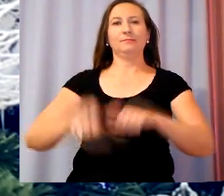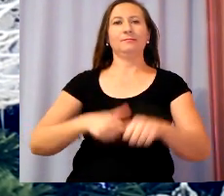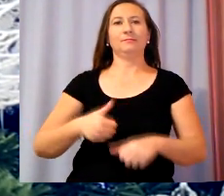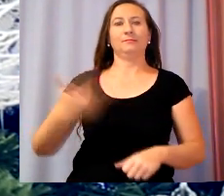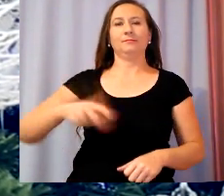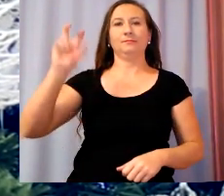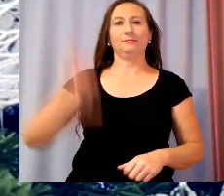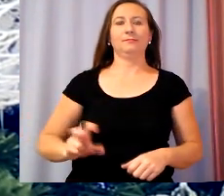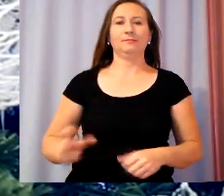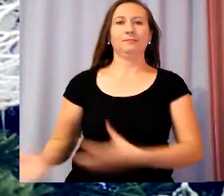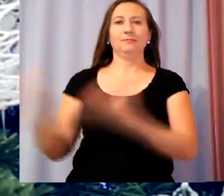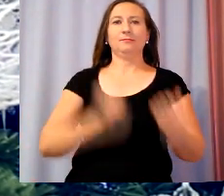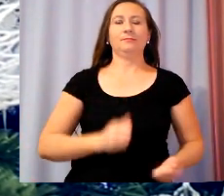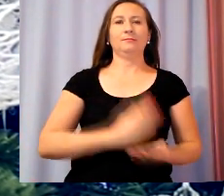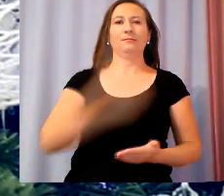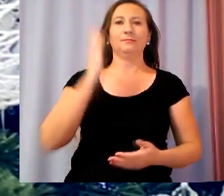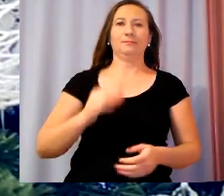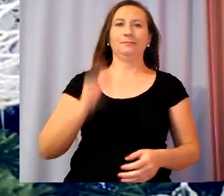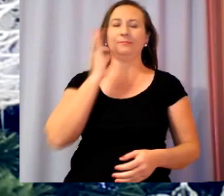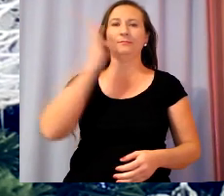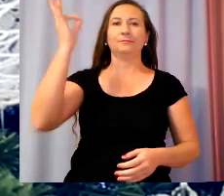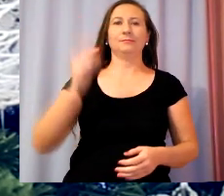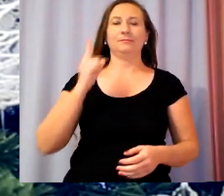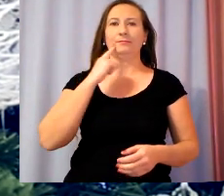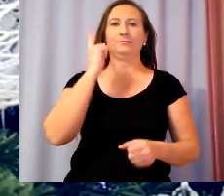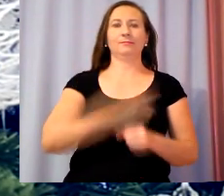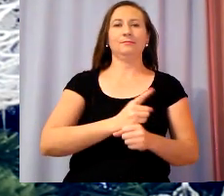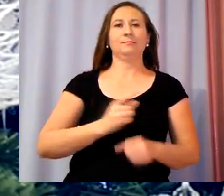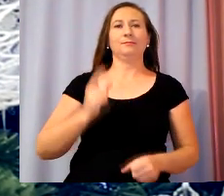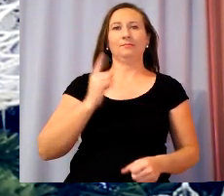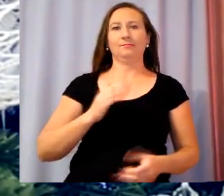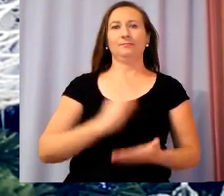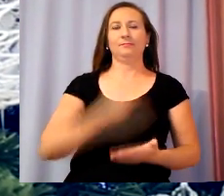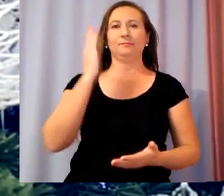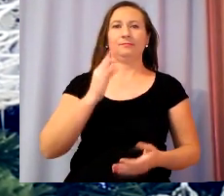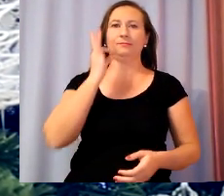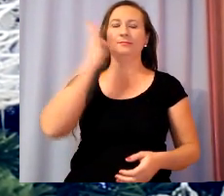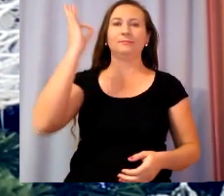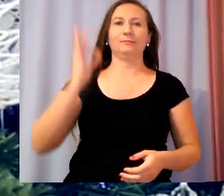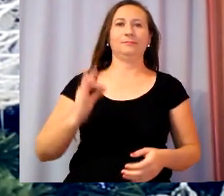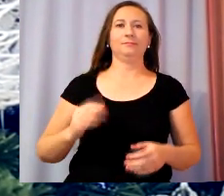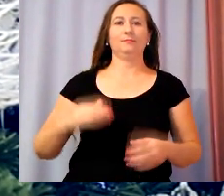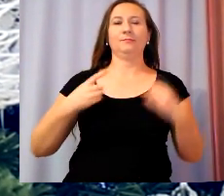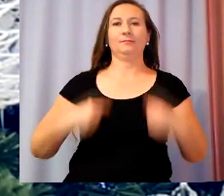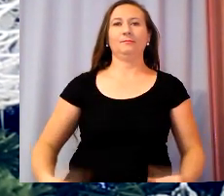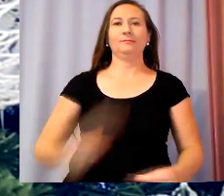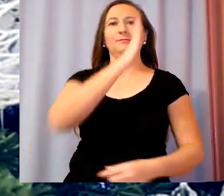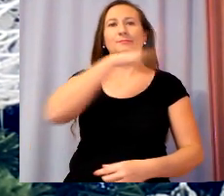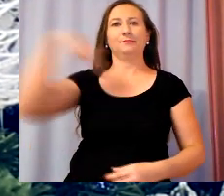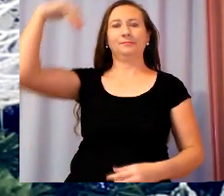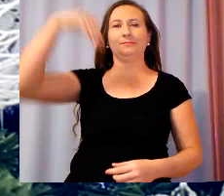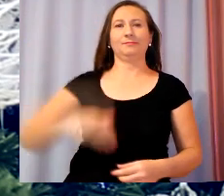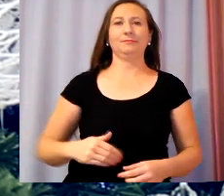Nowy rok niech przyniesie same dobre decyzje, same dobre niespodzianki i niegasnący